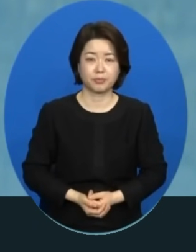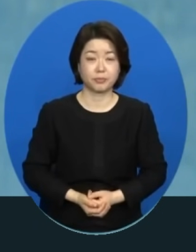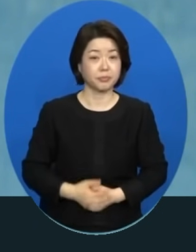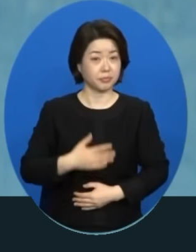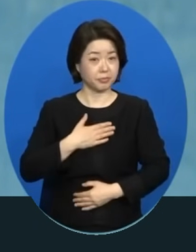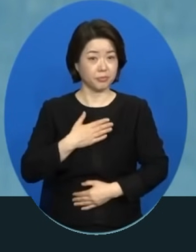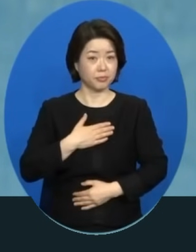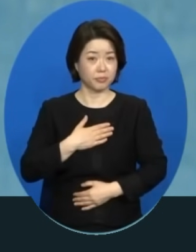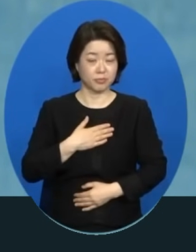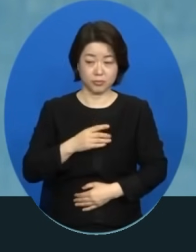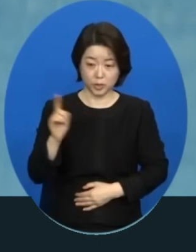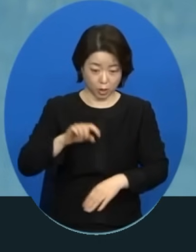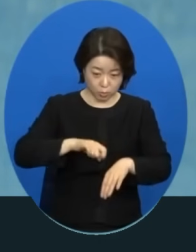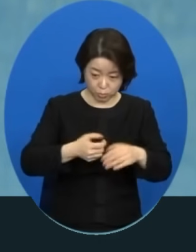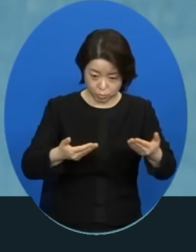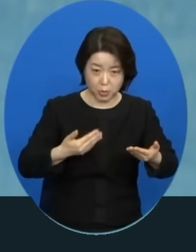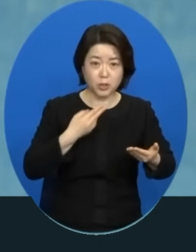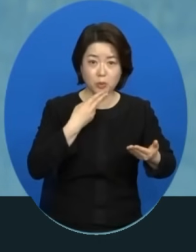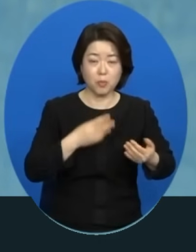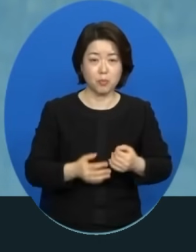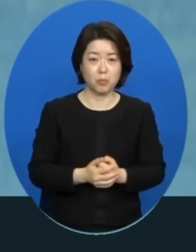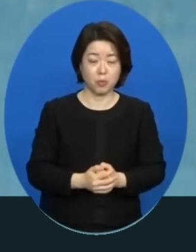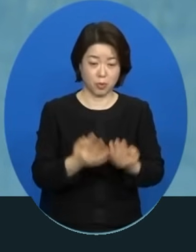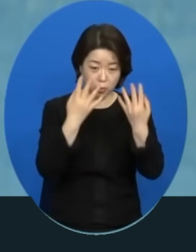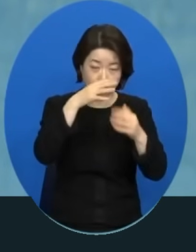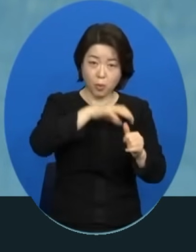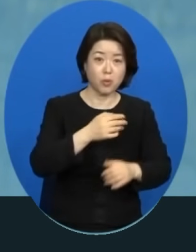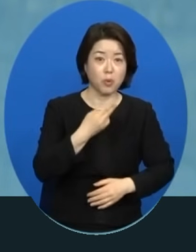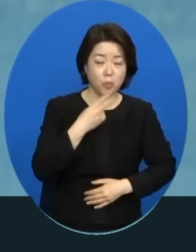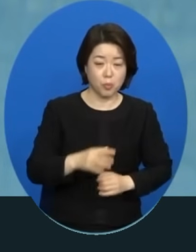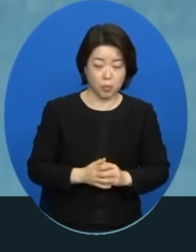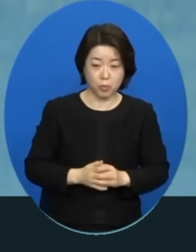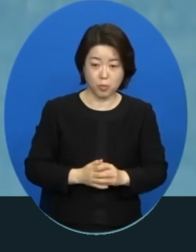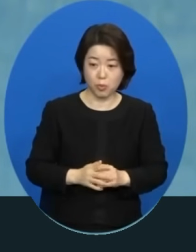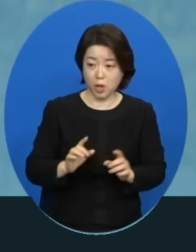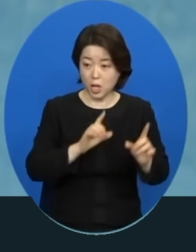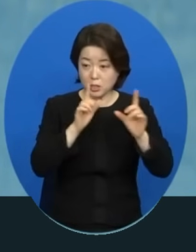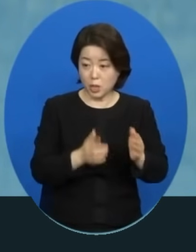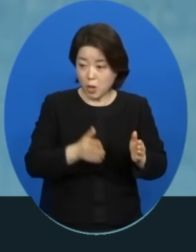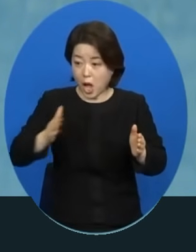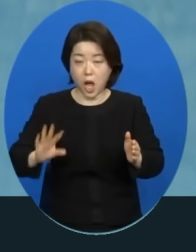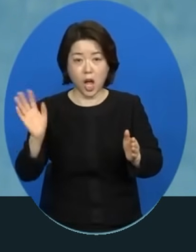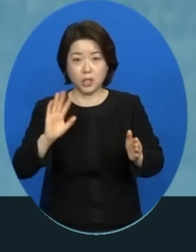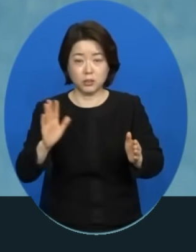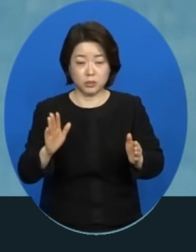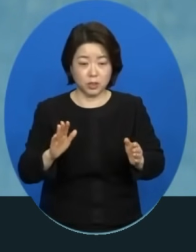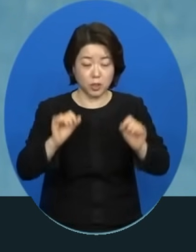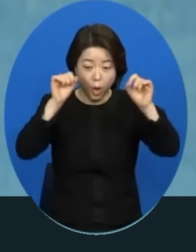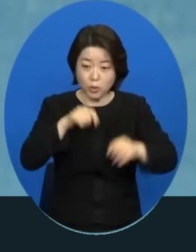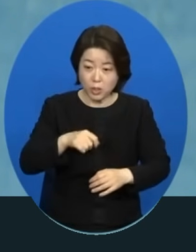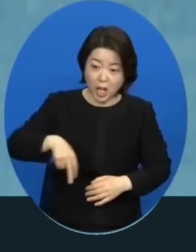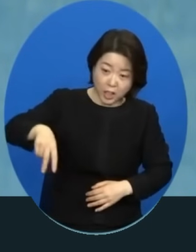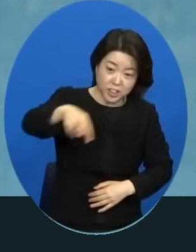저는요 아무런 징계를 안 받았어요. 그래서 영창도 안 갔고요. 늦게 전역하지도 않았고요. 연병장 뺑뺑이도 안 들었고요.